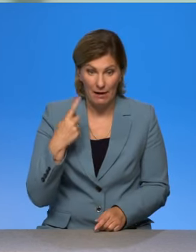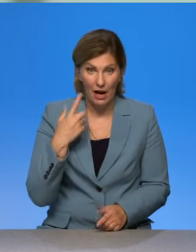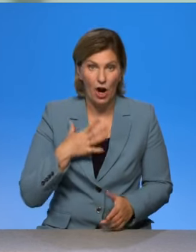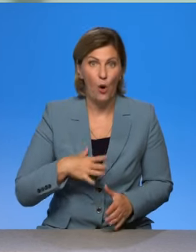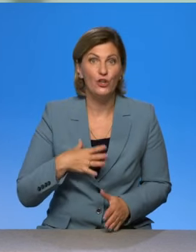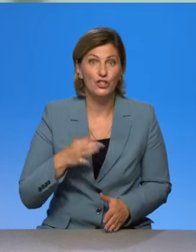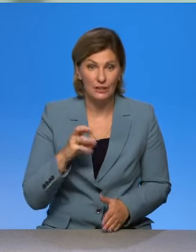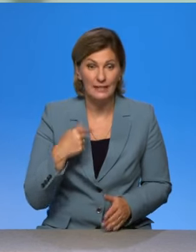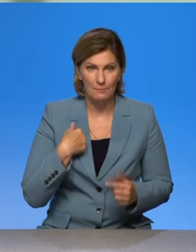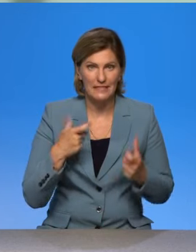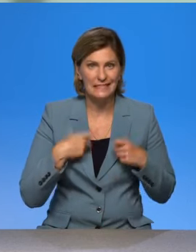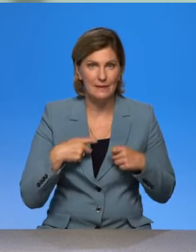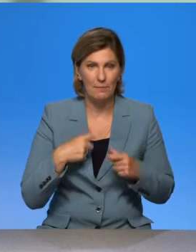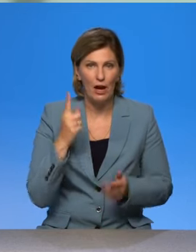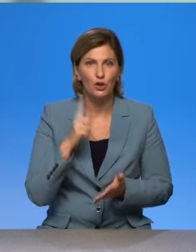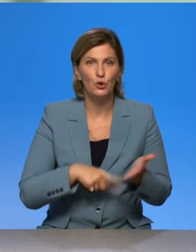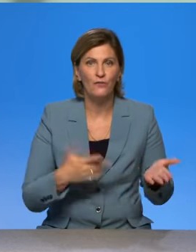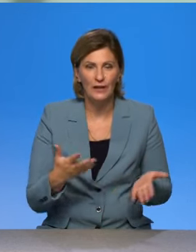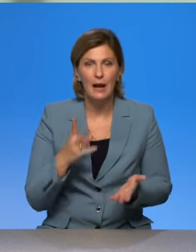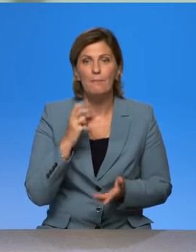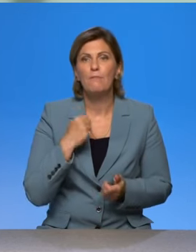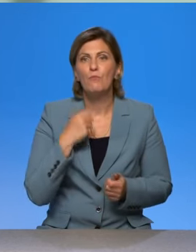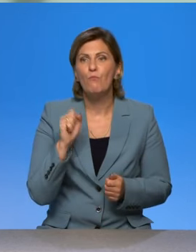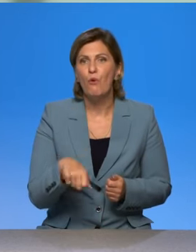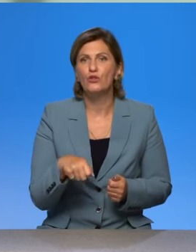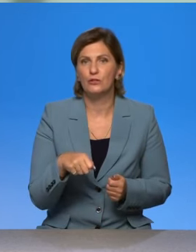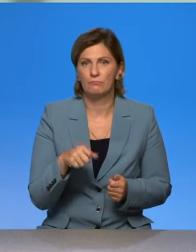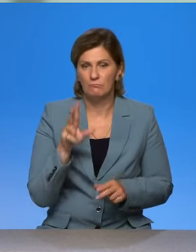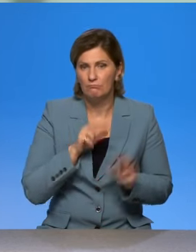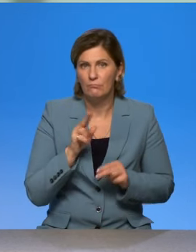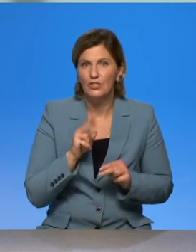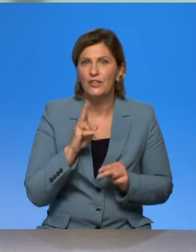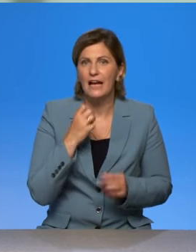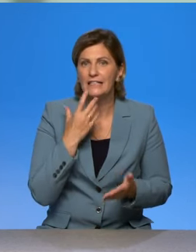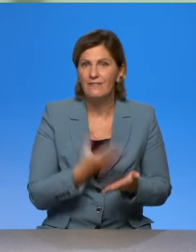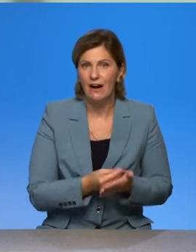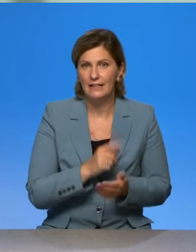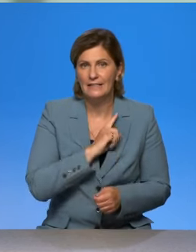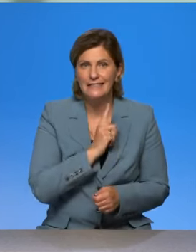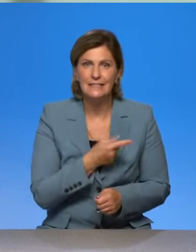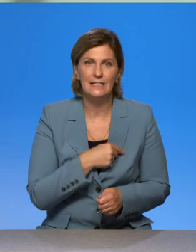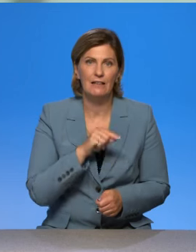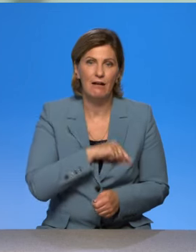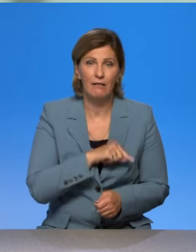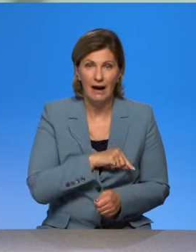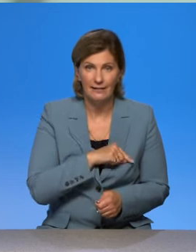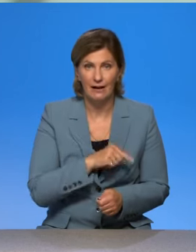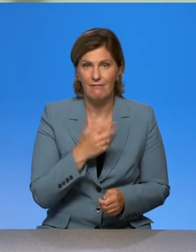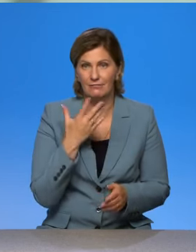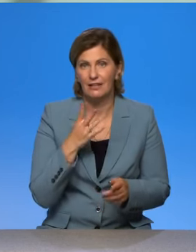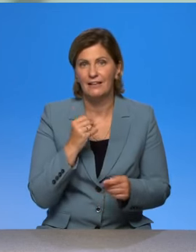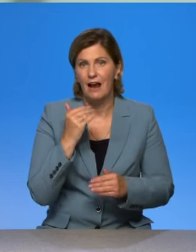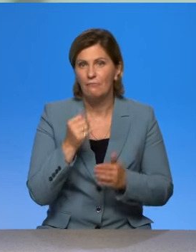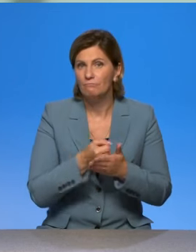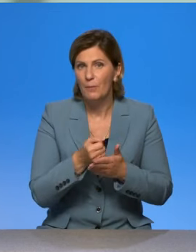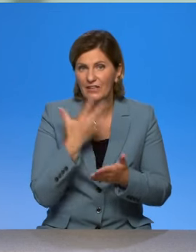можем рассчитывать на свои силы, на свой характер, достижение каких-то определенных целей, вот это дает человеку первую стартовую